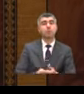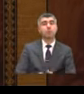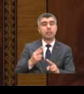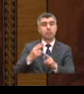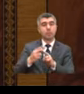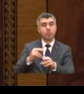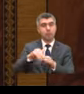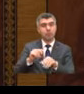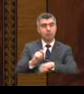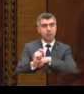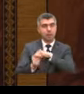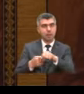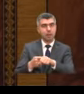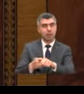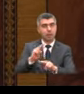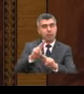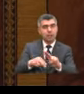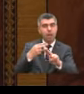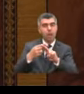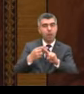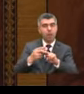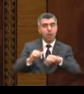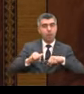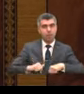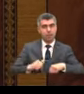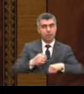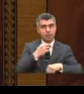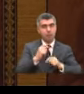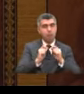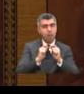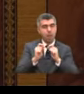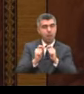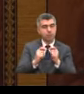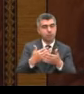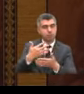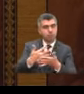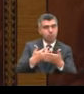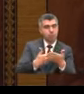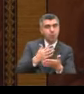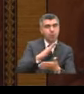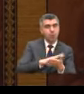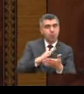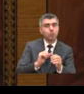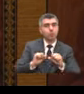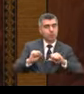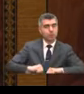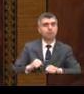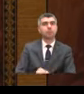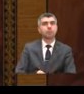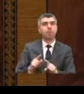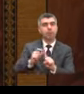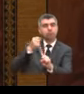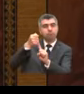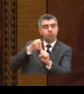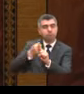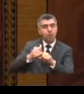الفريق الحركي في إطار تعقيب على جوابكم السيدة الوزيرة، وعلى عرضكم الذي يعكس بجلاء حجم المجهودات